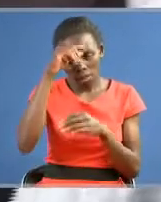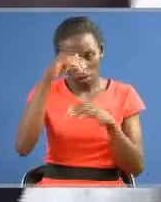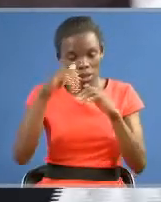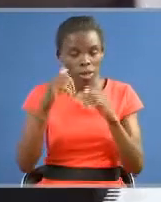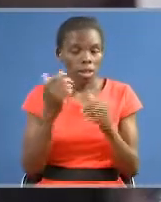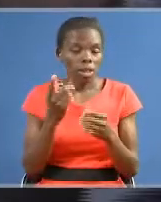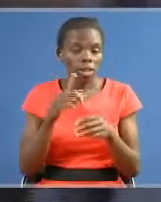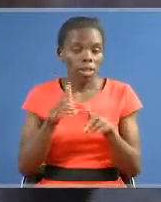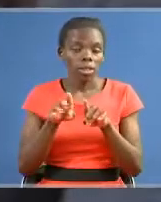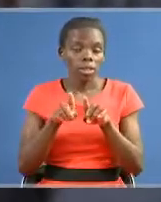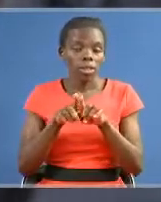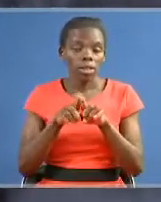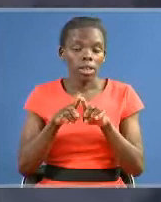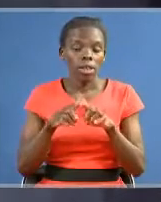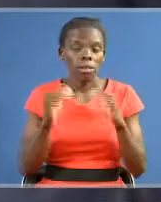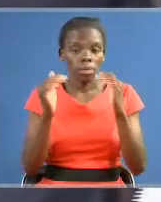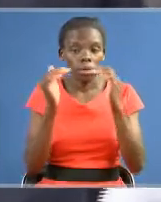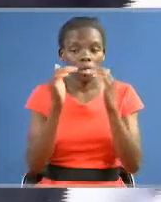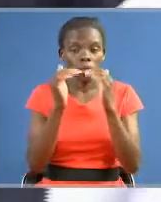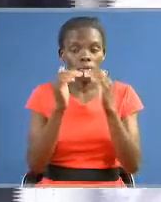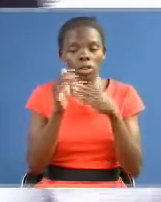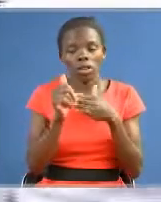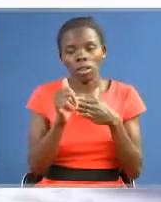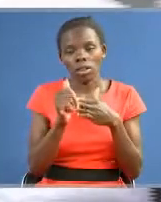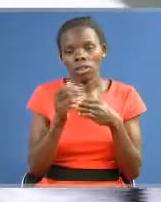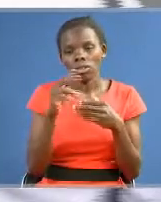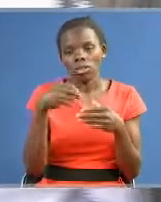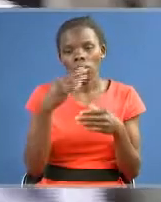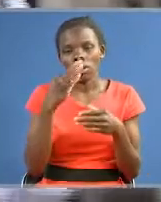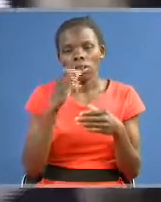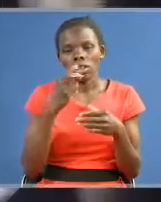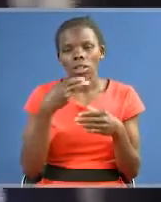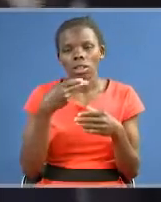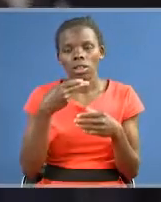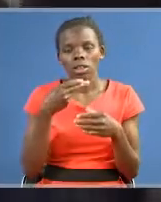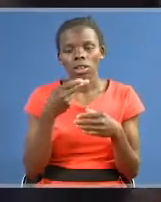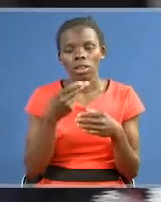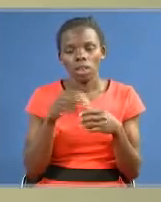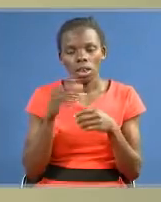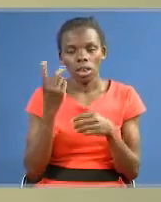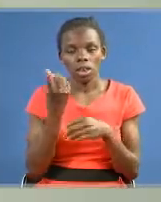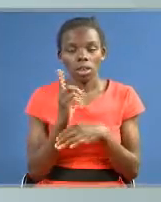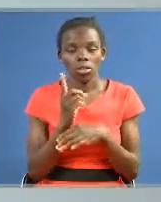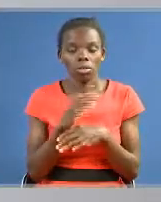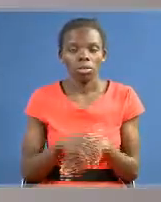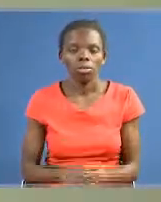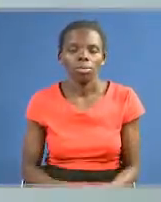nafasi sawa za uongozi. Faith Nyula, KUTV, County ya Nairobi.